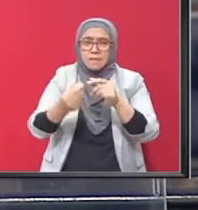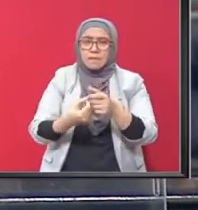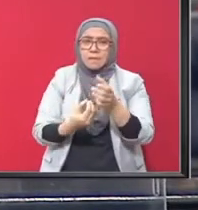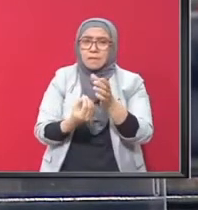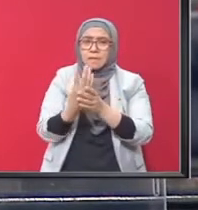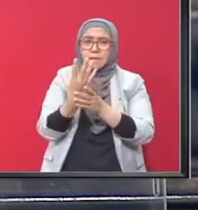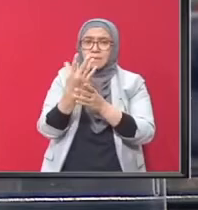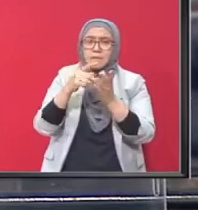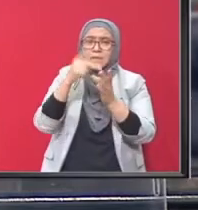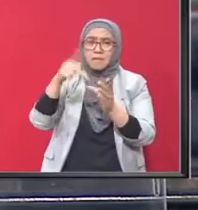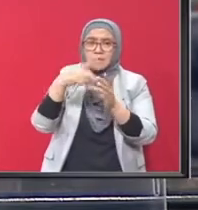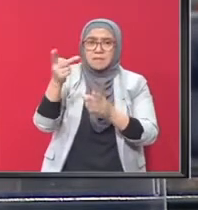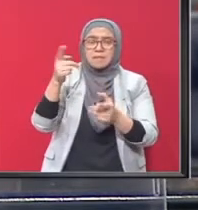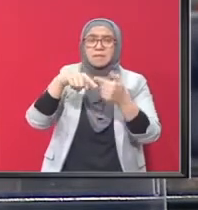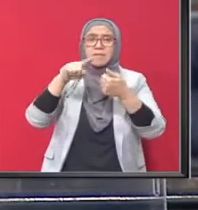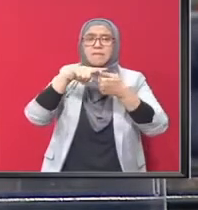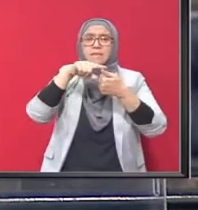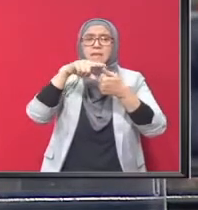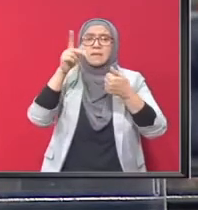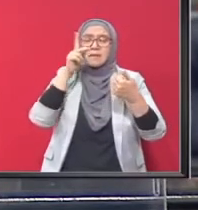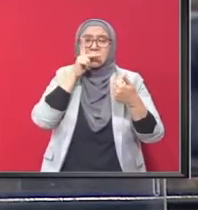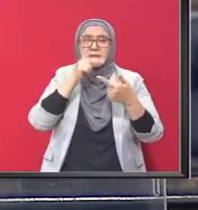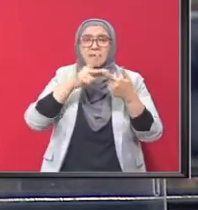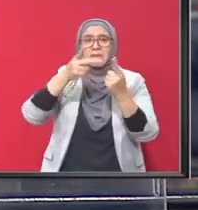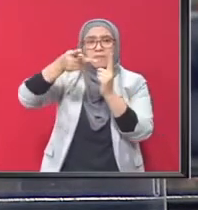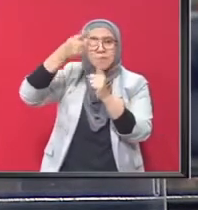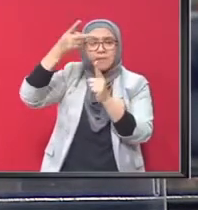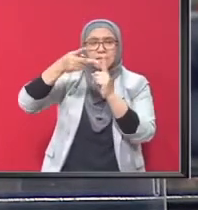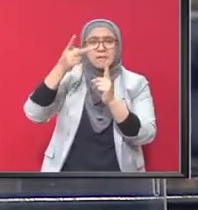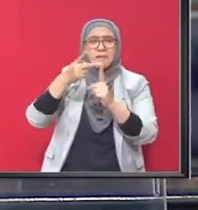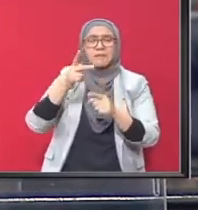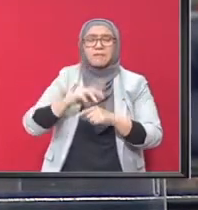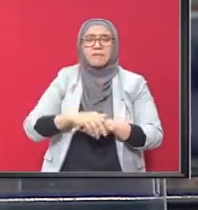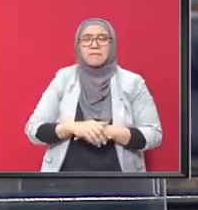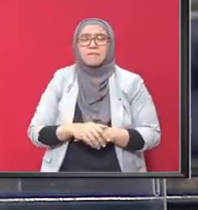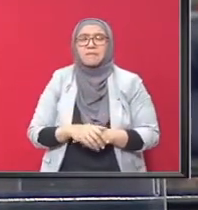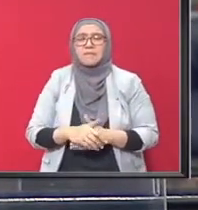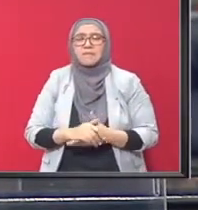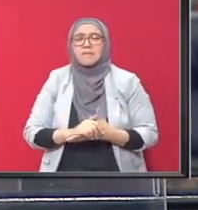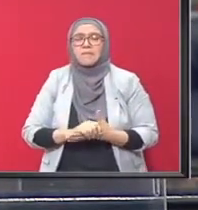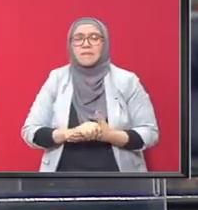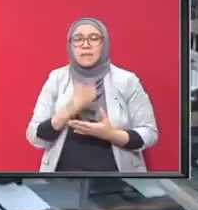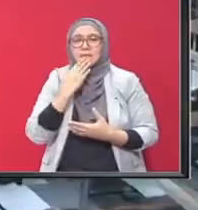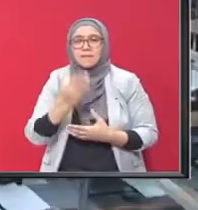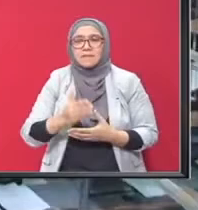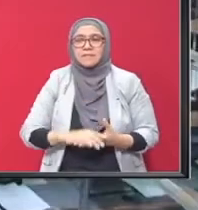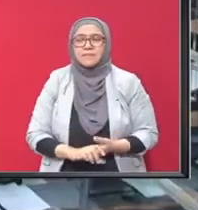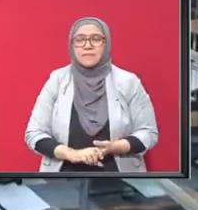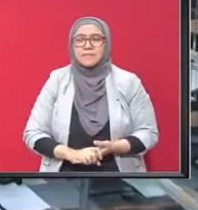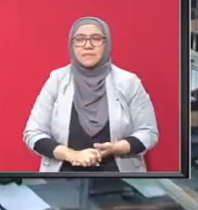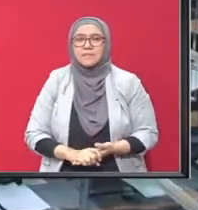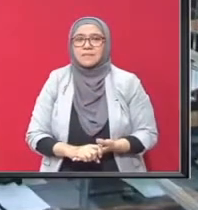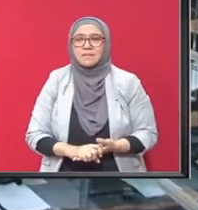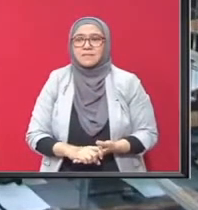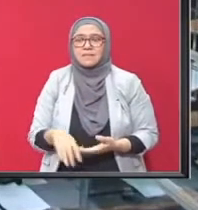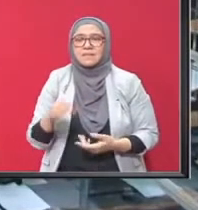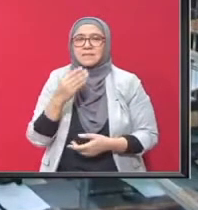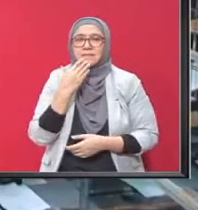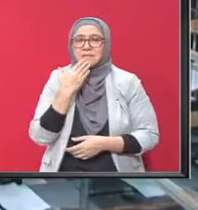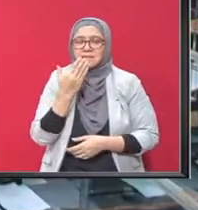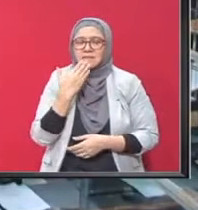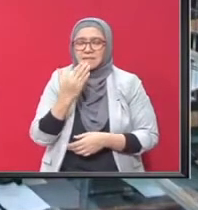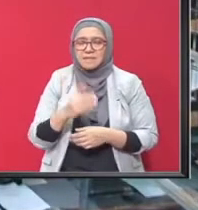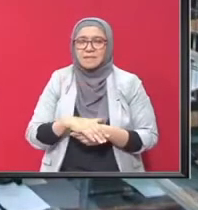di kadang sentimental dibuat di causeway di pulau Pinang terima kasih Hai gosip bekas itu betul